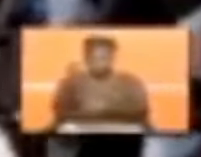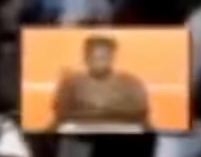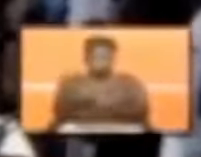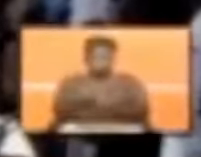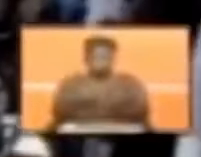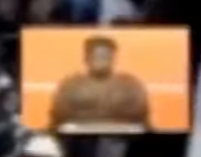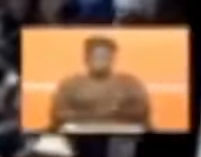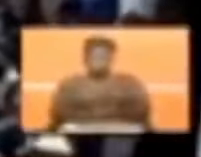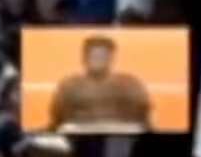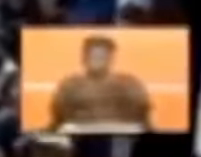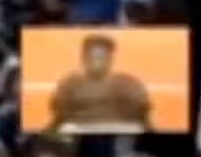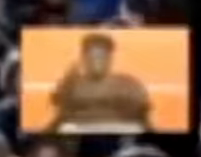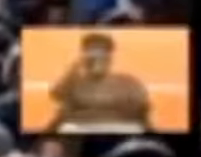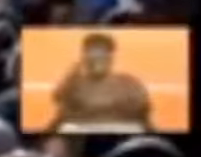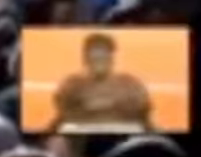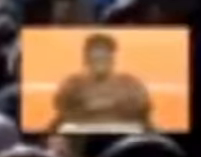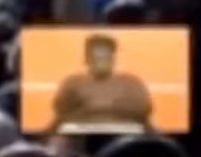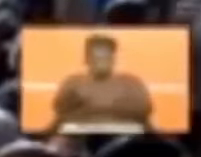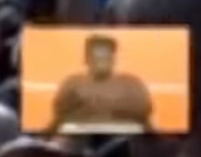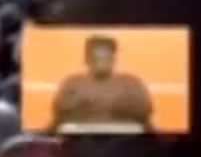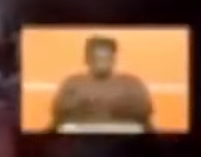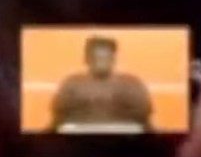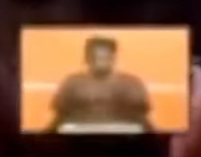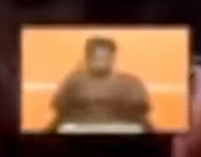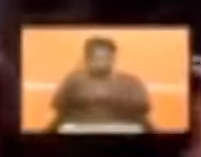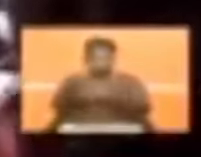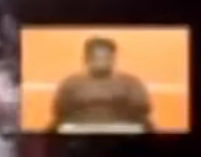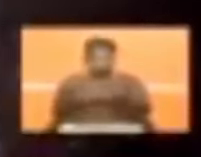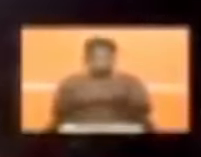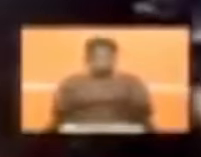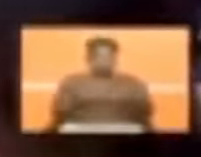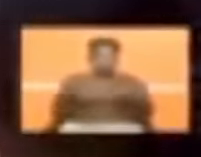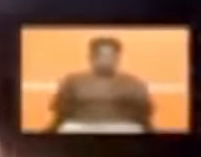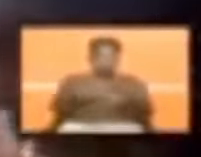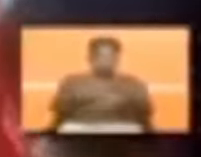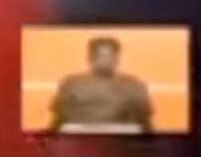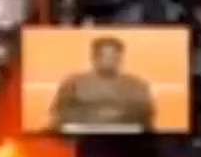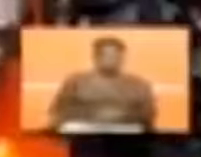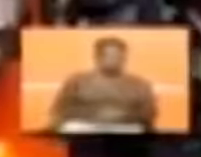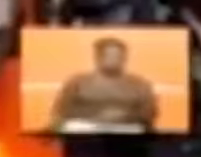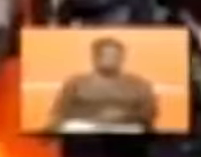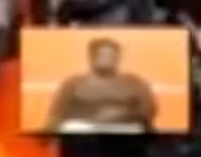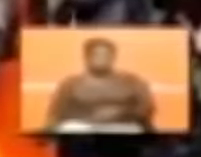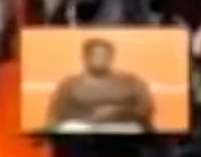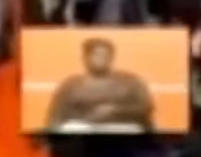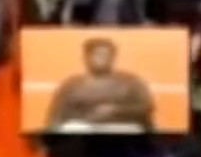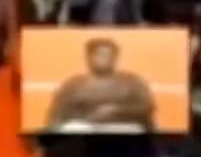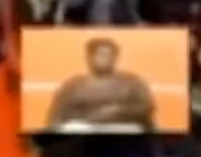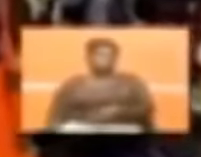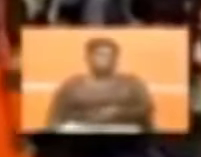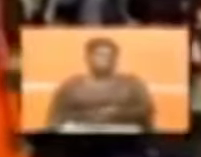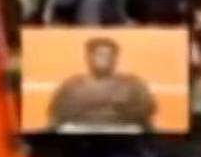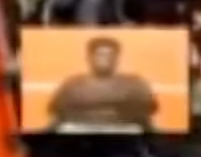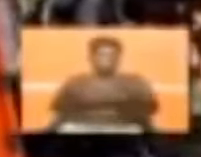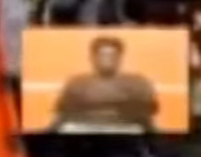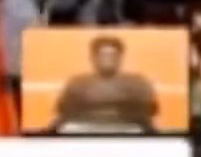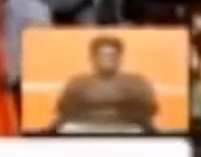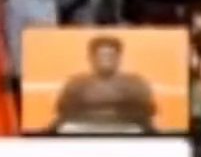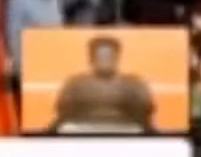era situkire muno ategeeza polisi mu kitundu ne batuuka mu kifo kira wagudde ekikanga bwa amawulire agaliwo baga